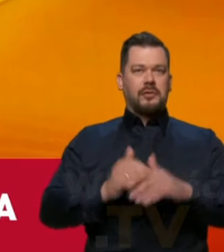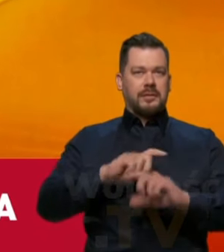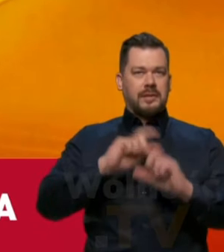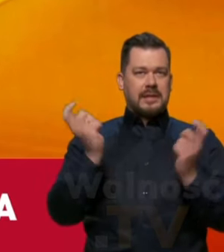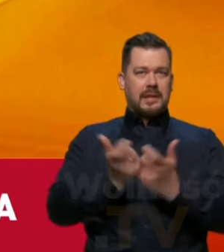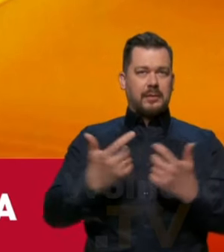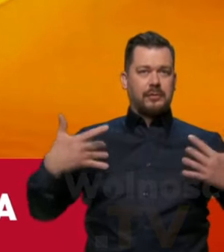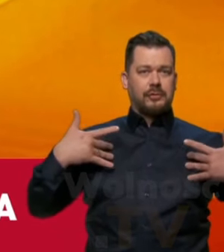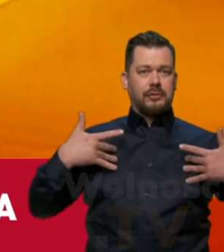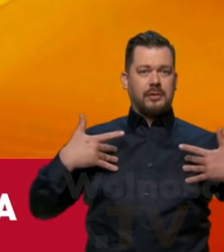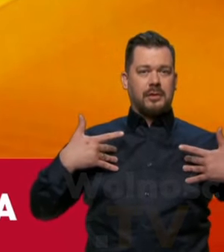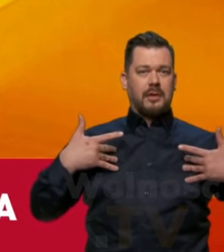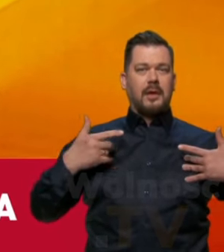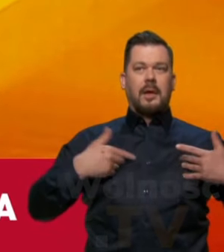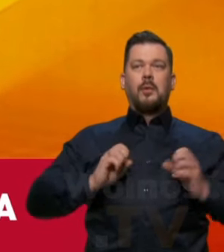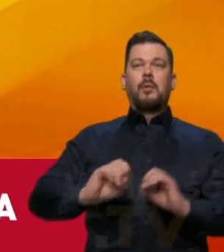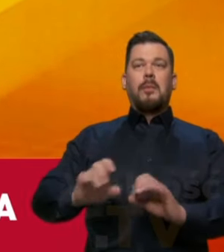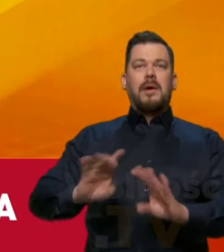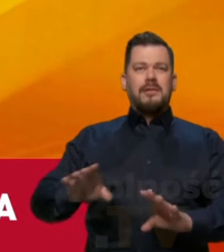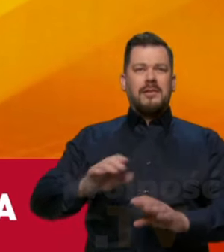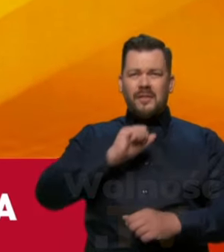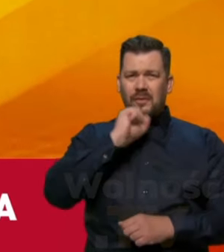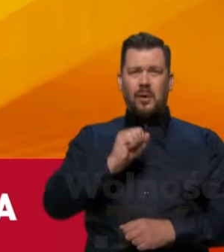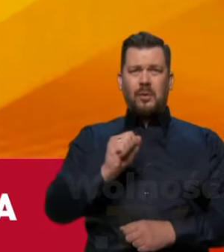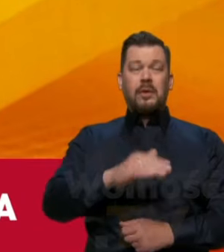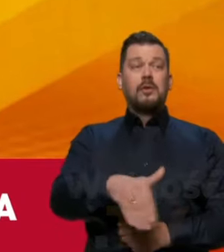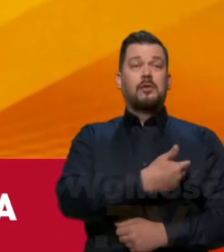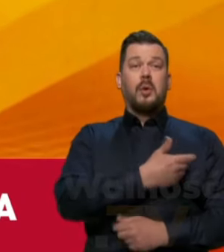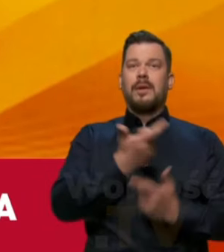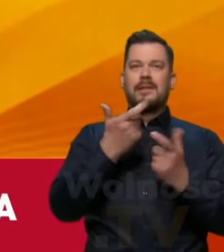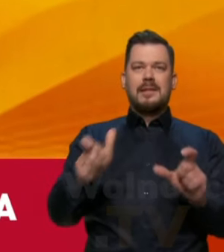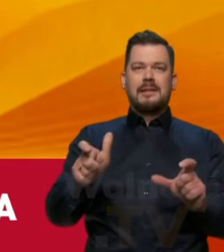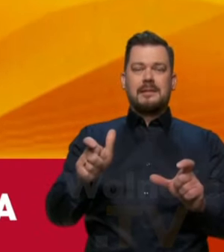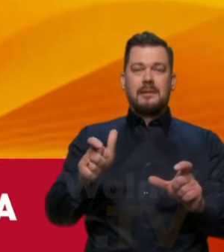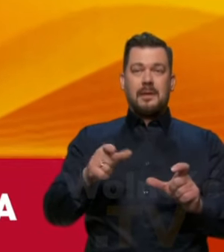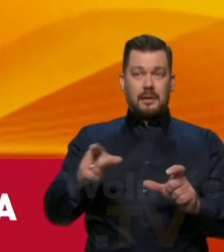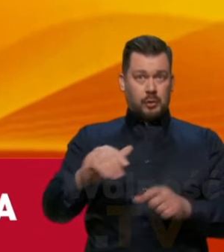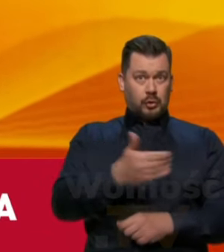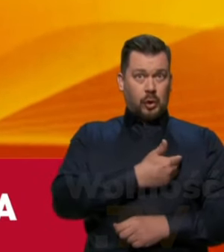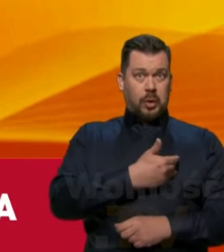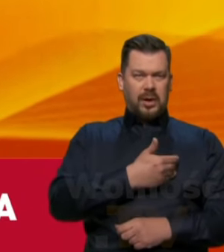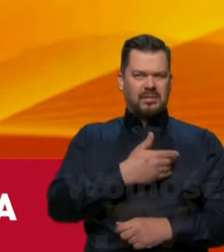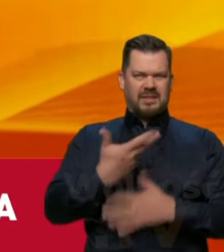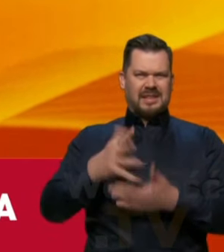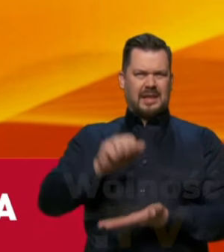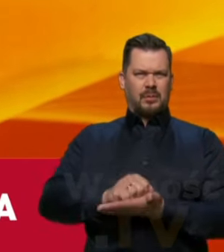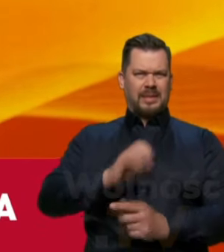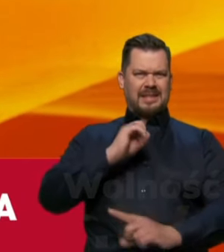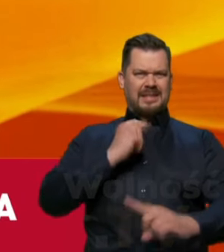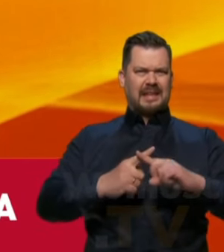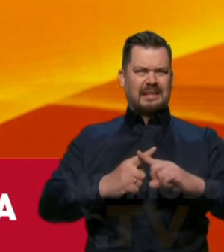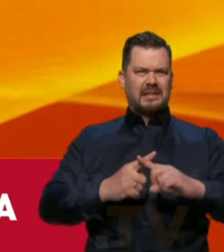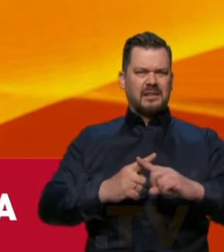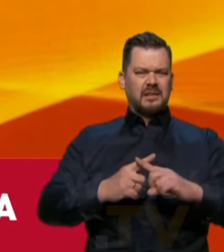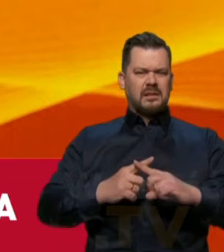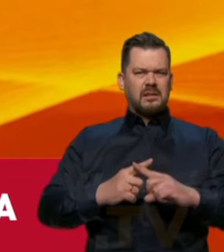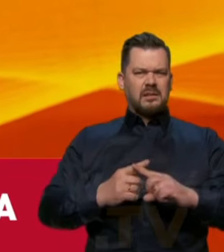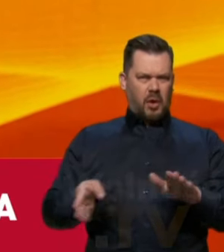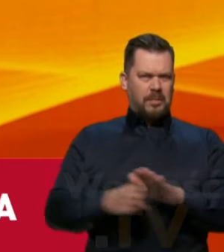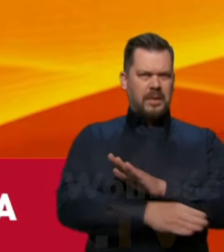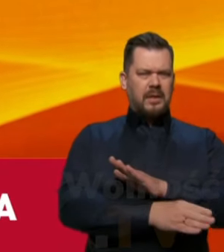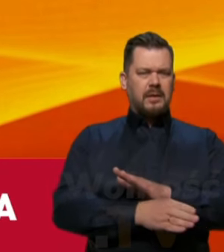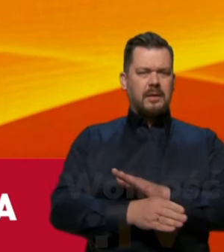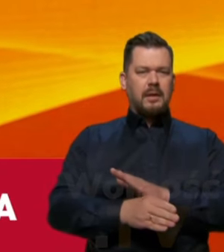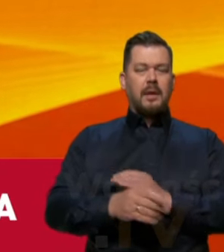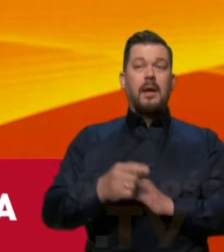życie. Tym ludziom będziemy tłumaczyć. Nie będzie w ogóle poza tym w szkole nic o płci, bo szkoła nie jest od seksu, żeby to jasno powiedzieć.